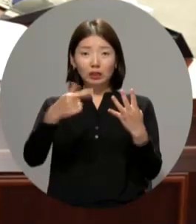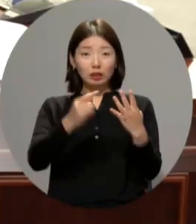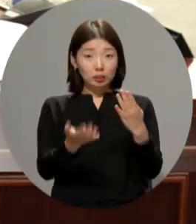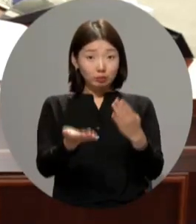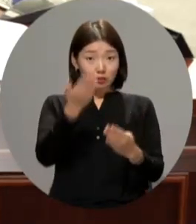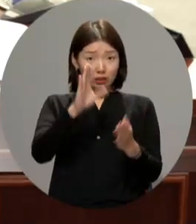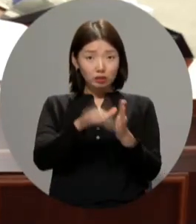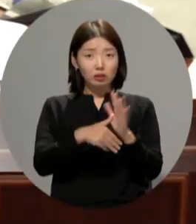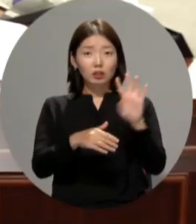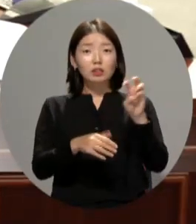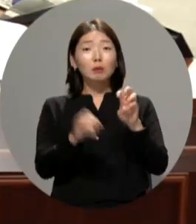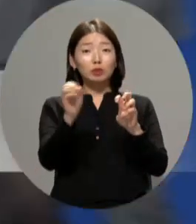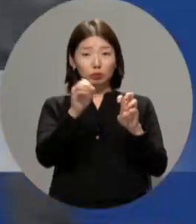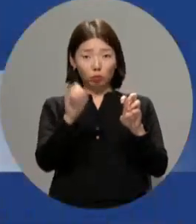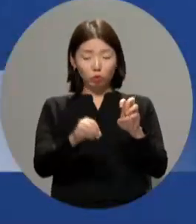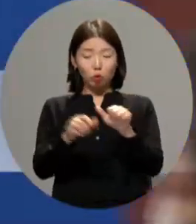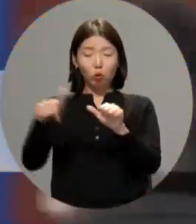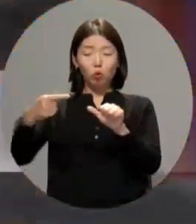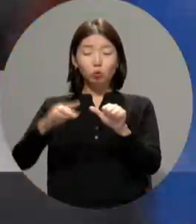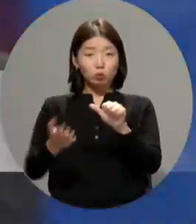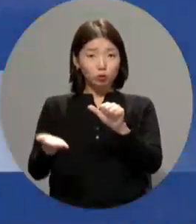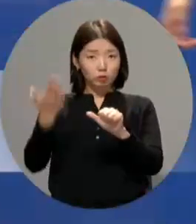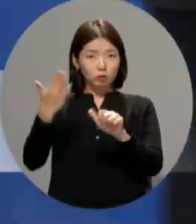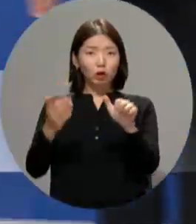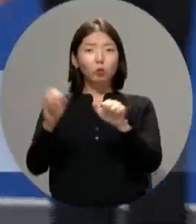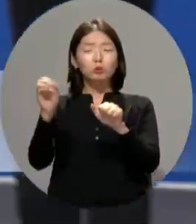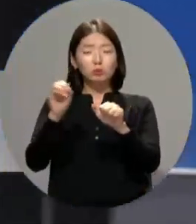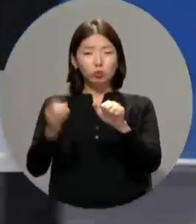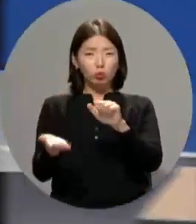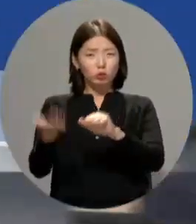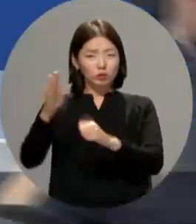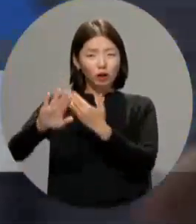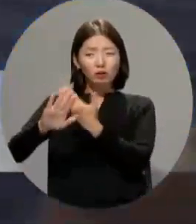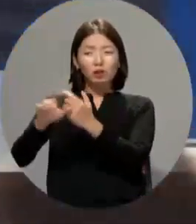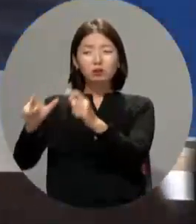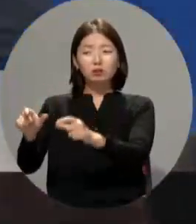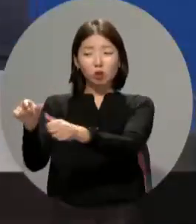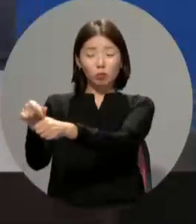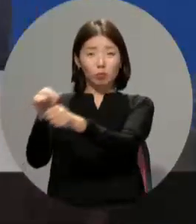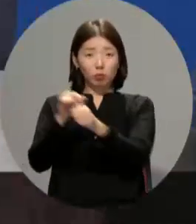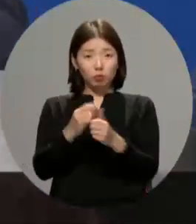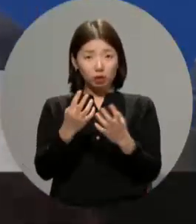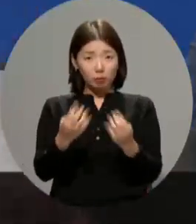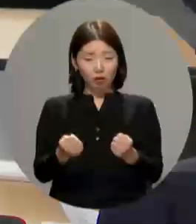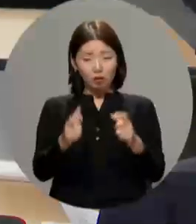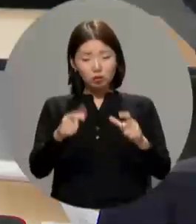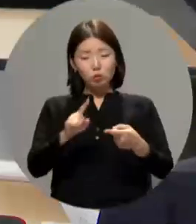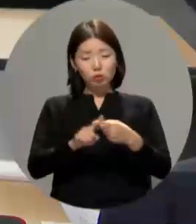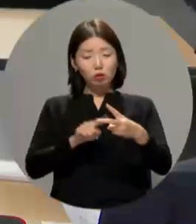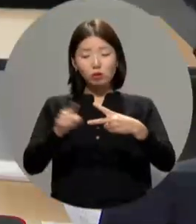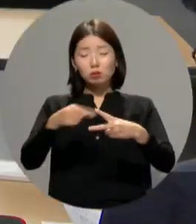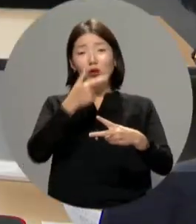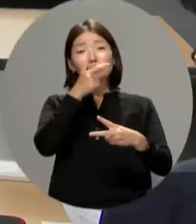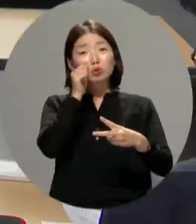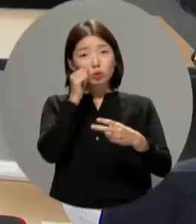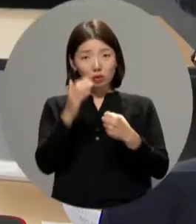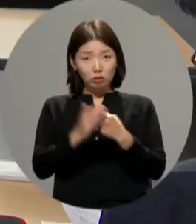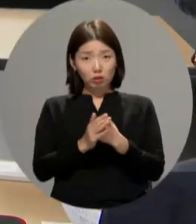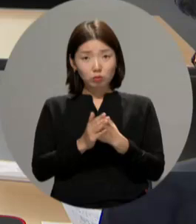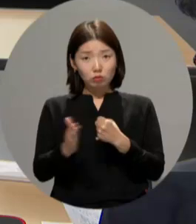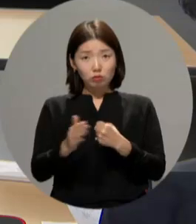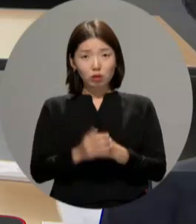이상 임명직의 30%, 5급 이상은 50%가 타지역 출신이라며 지역에 대한 이해도가 떨어지다